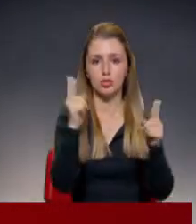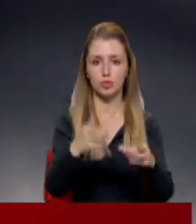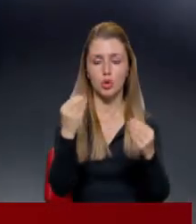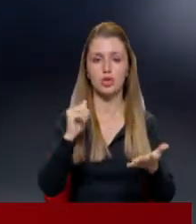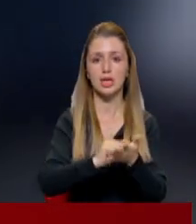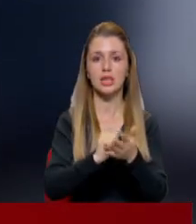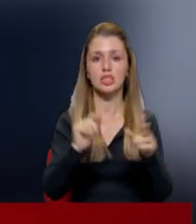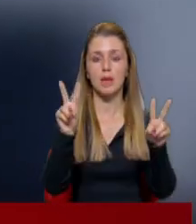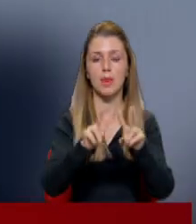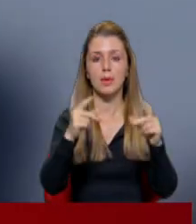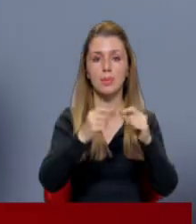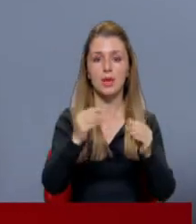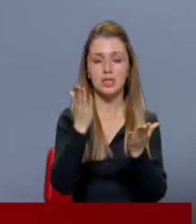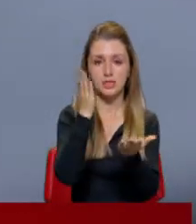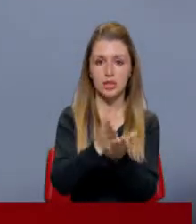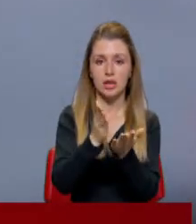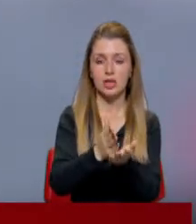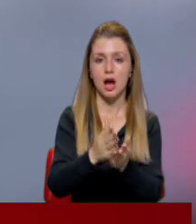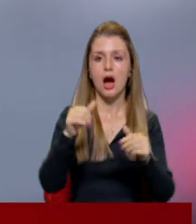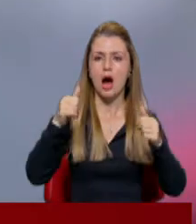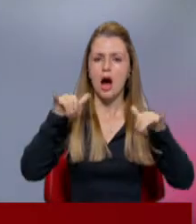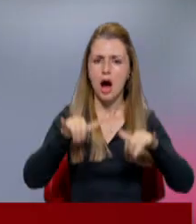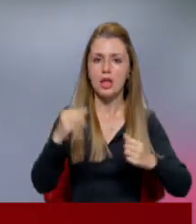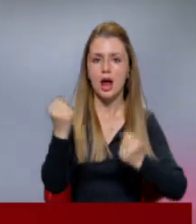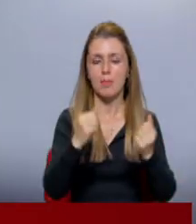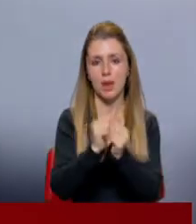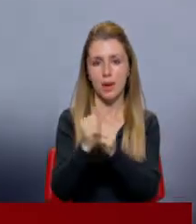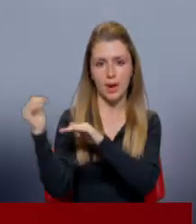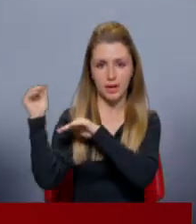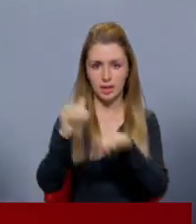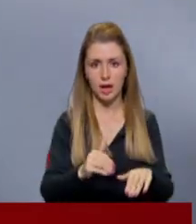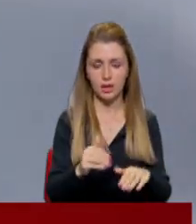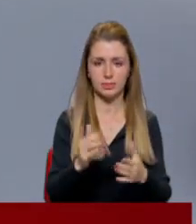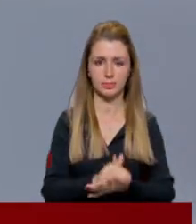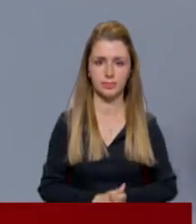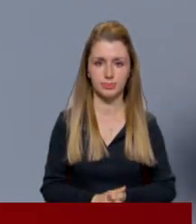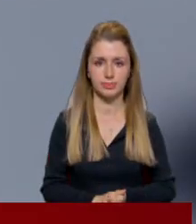Mehmet Barlas'ın cenaze törenin Erdoğan'la aynı araçta geldi tebrikleri kabul etti